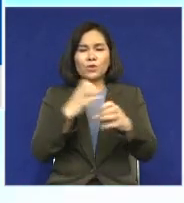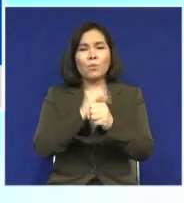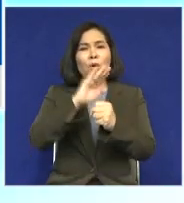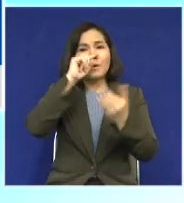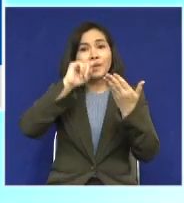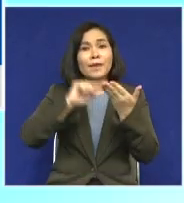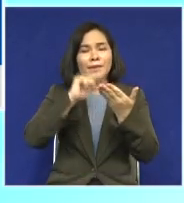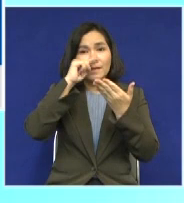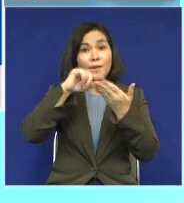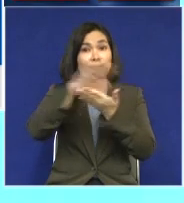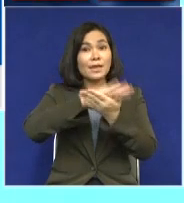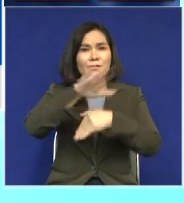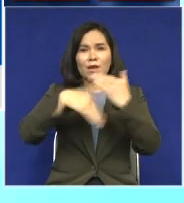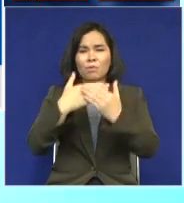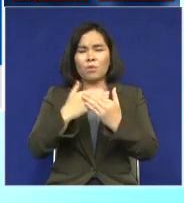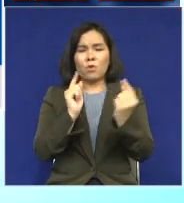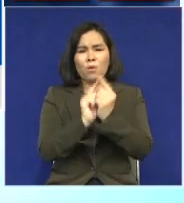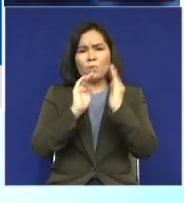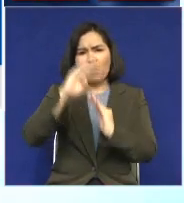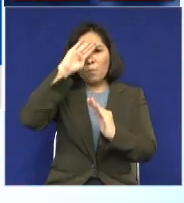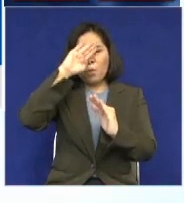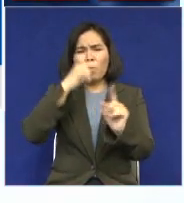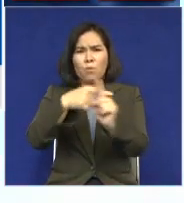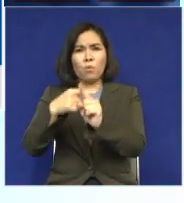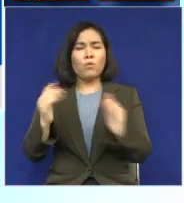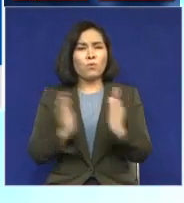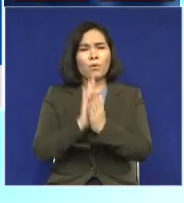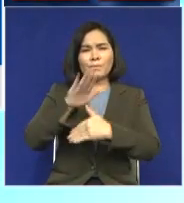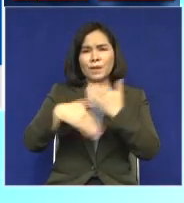คะมีจำนวนผู้ป่วยยืนยันสะสมทั้งสิ้น